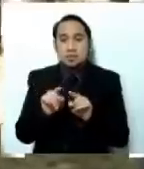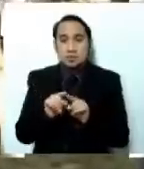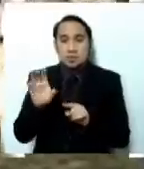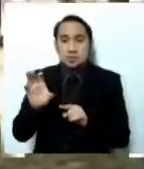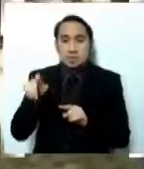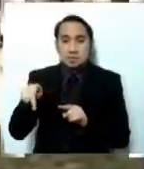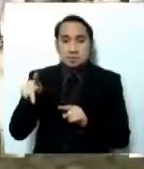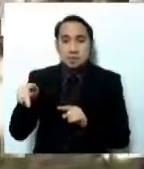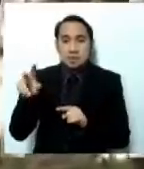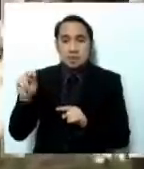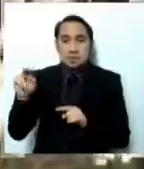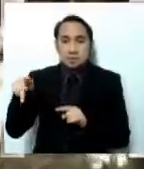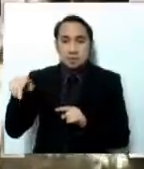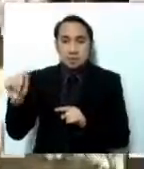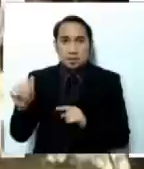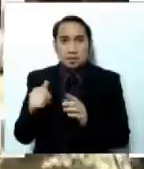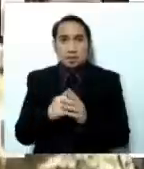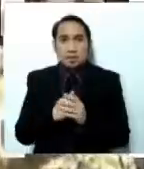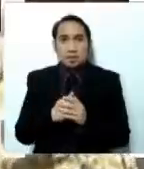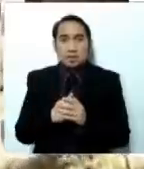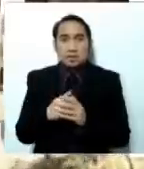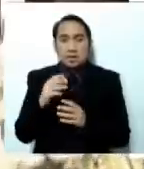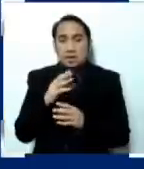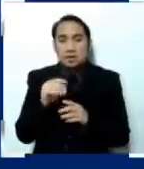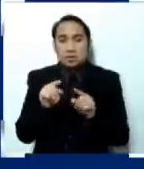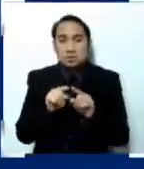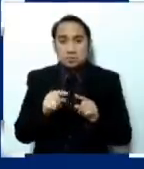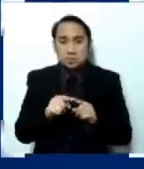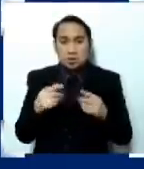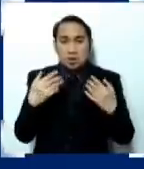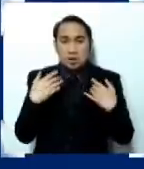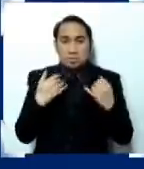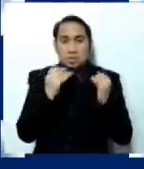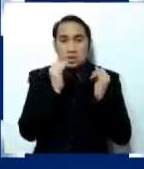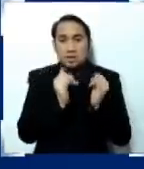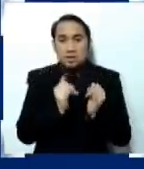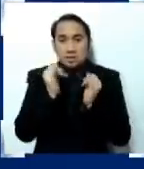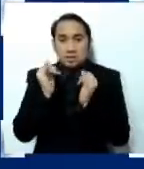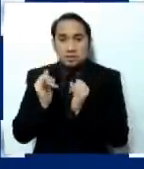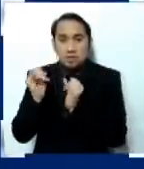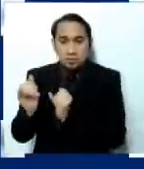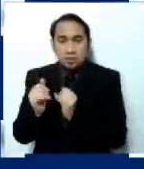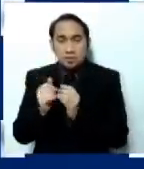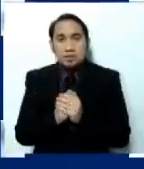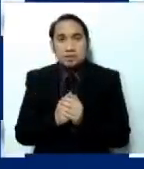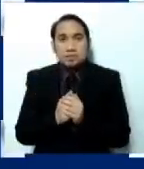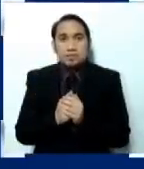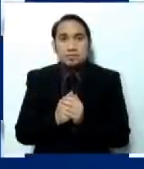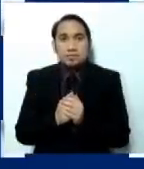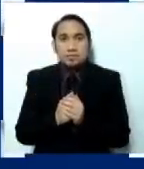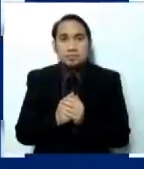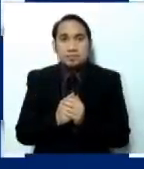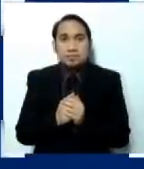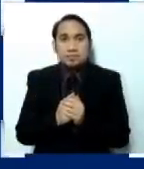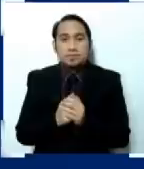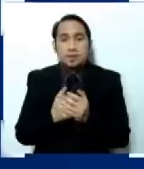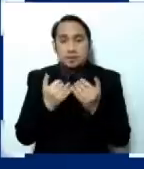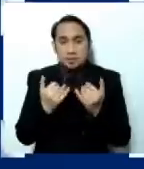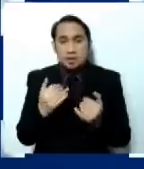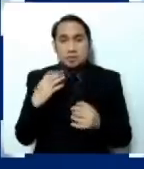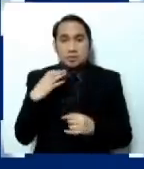grupo. Meron din umanong mga individual. There is a resolution of the Anti-Terrorism Council,